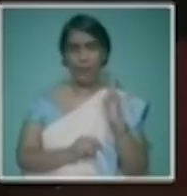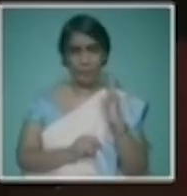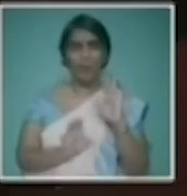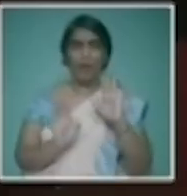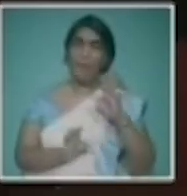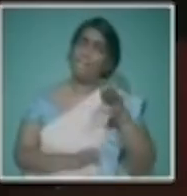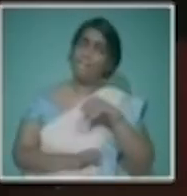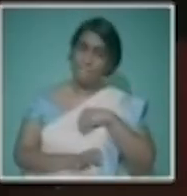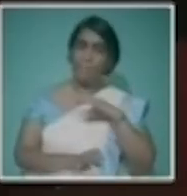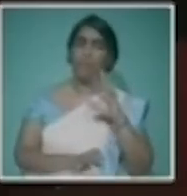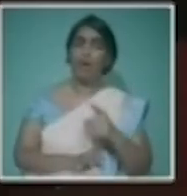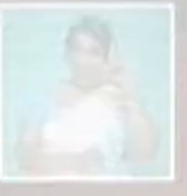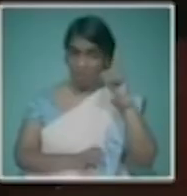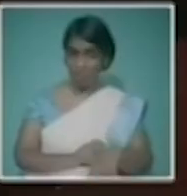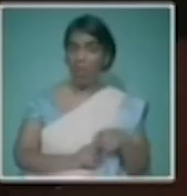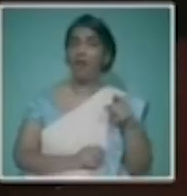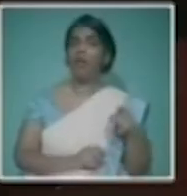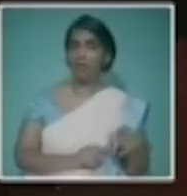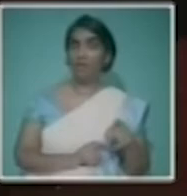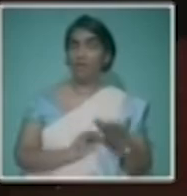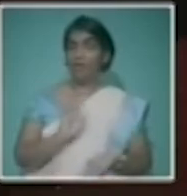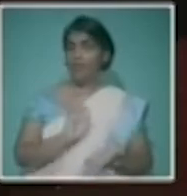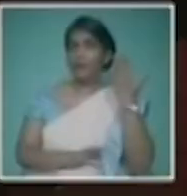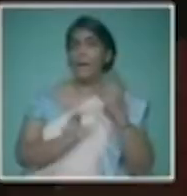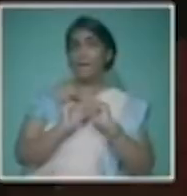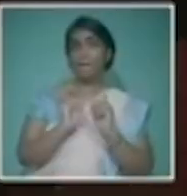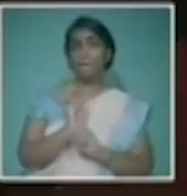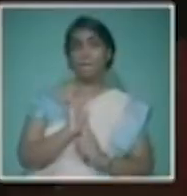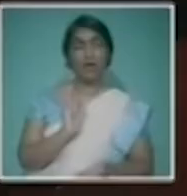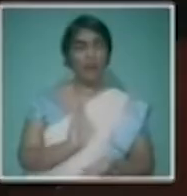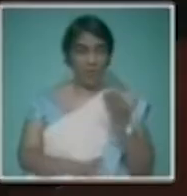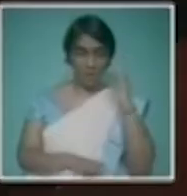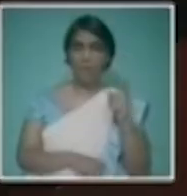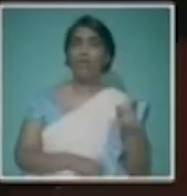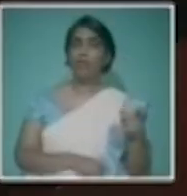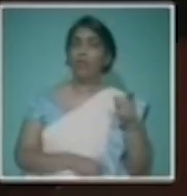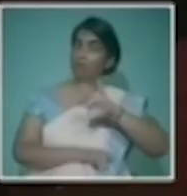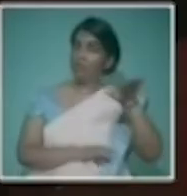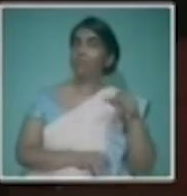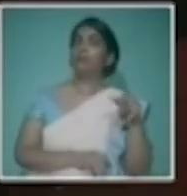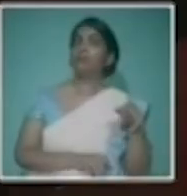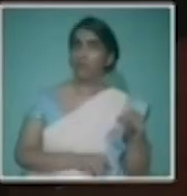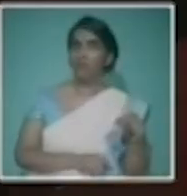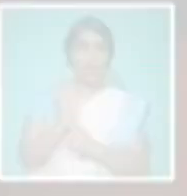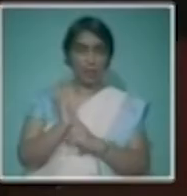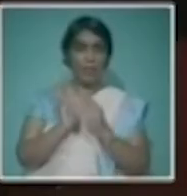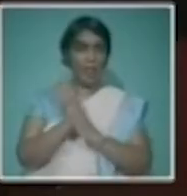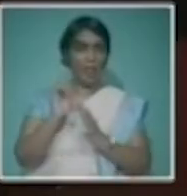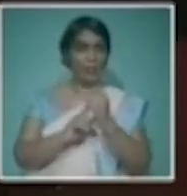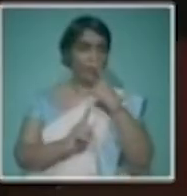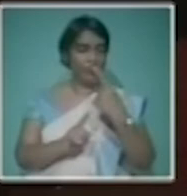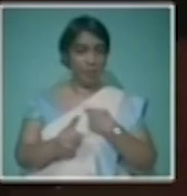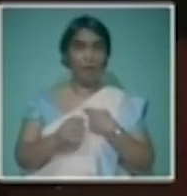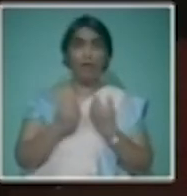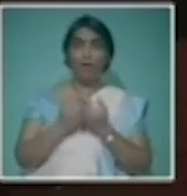මම පිළිගන්නෝ 12000ක් තියෙනවා ඊට වැඩිය විශාල සංඛ්‍යාවකින් බිල වැඩි වෙච්ච. ඒ පිරිස සඳහා තමයි අපි යෝජනා කරන්නේ